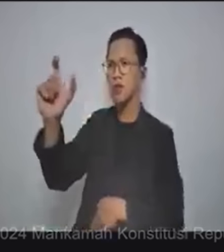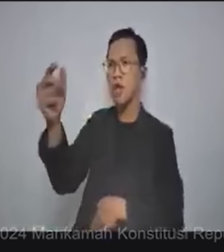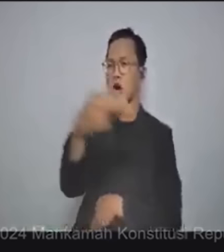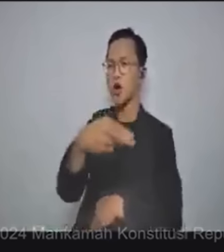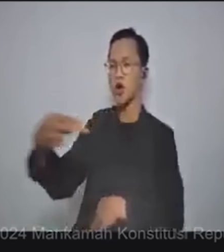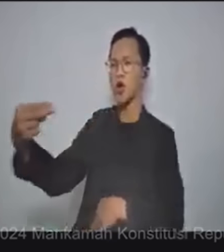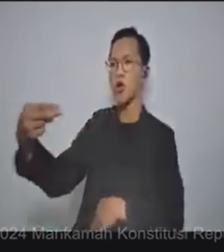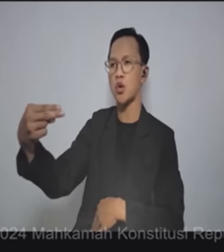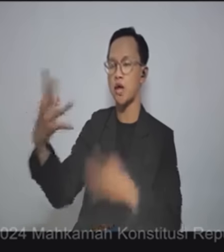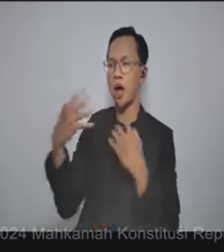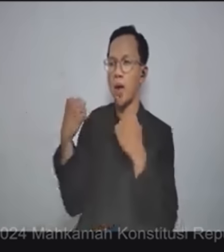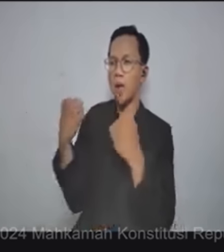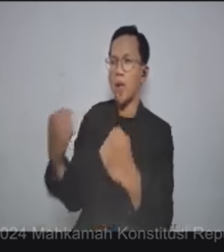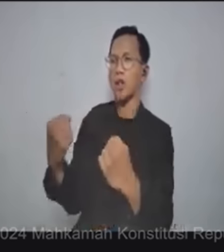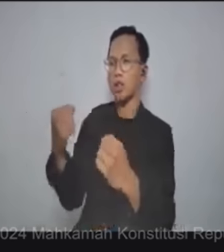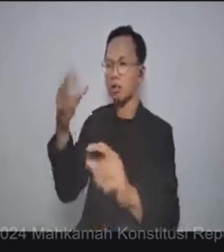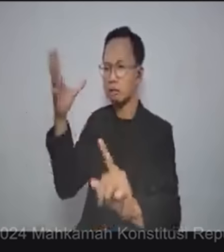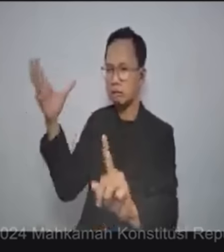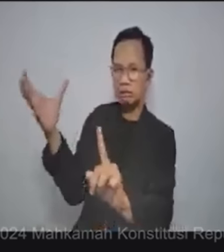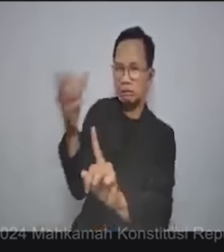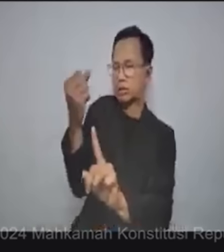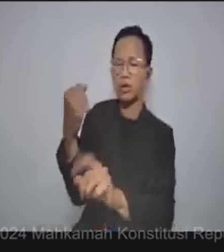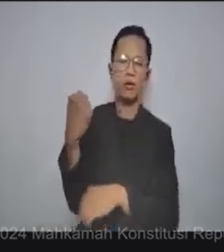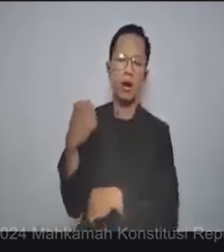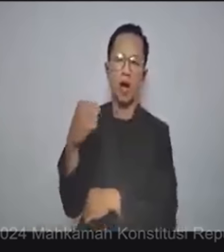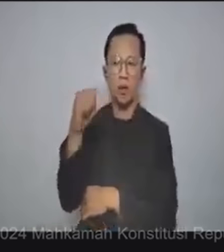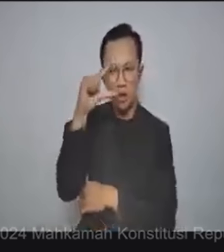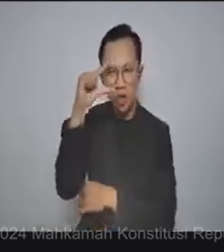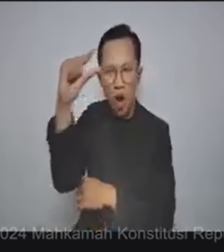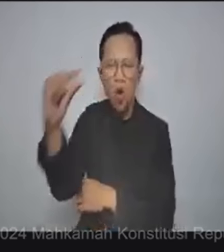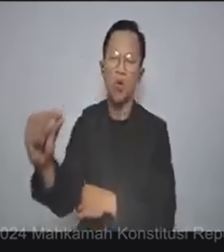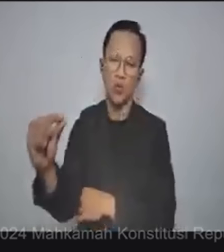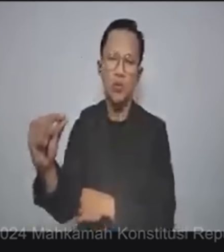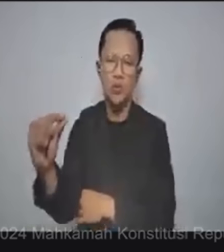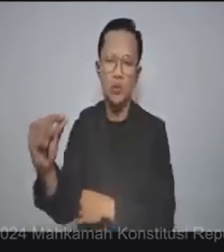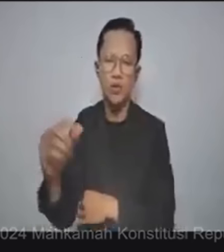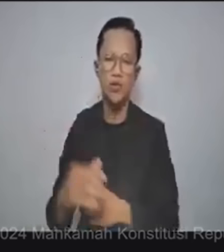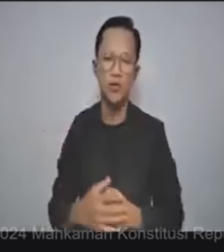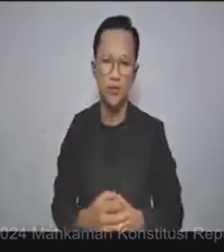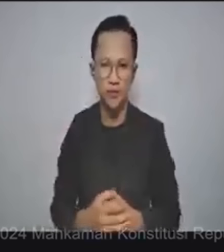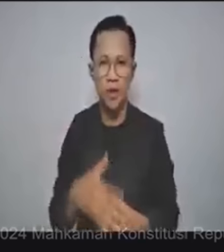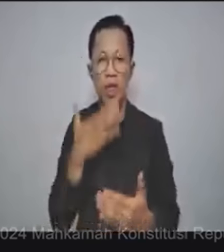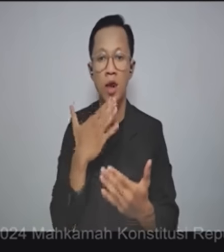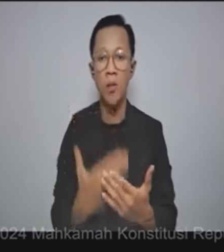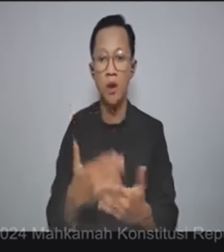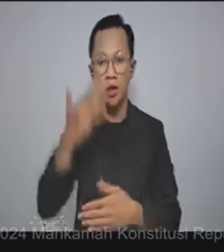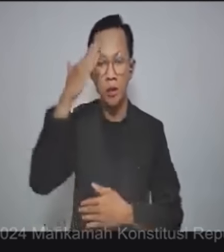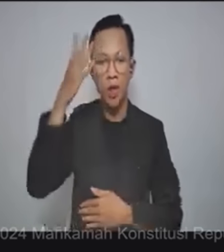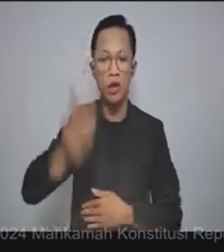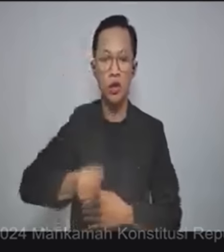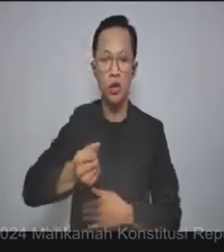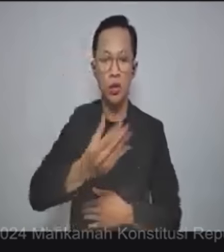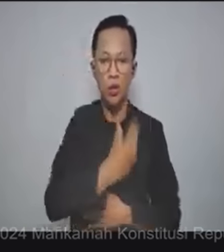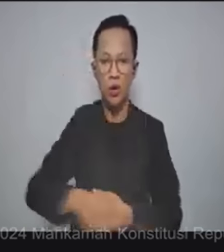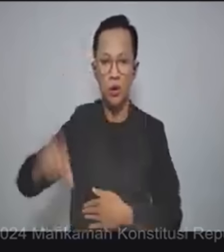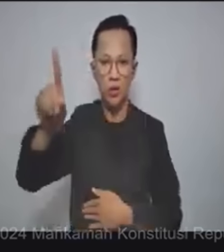yang hebat bermartabat Dan unggul dalam segala bidang Terima kasih asalamualaikum warahmatullahi